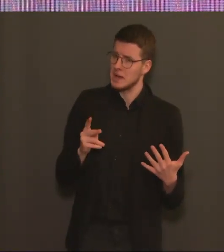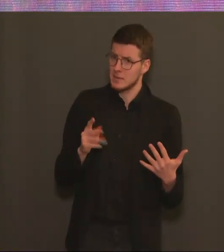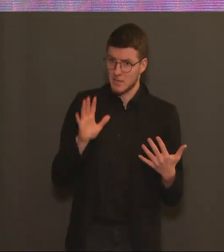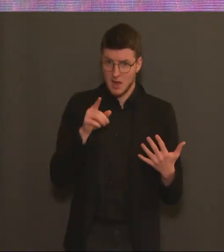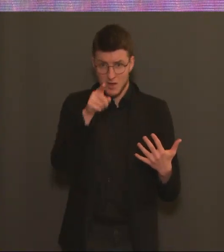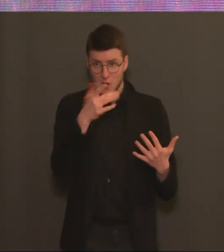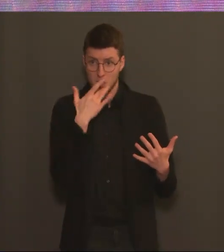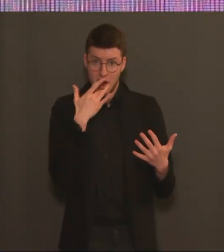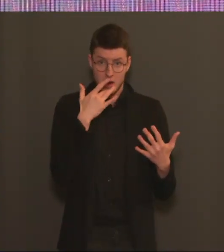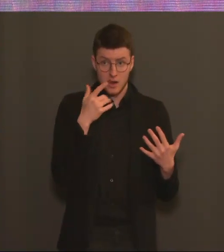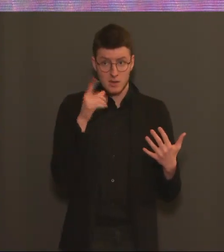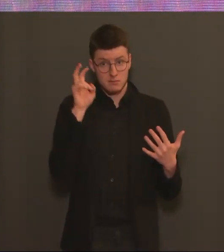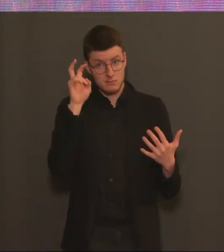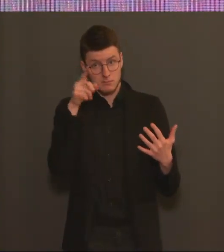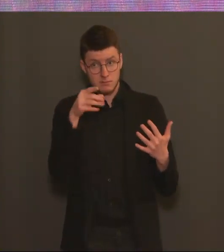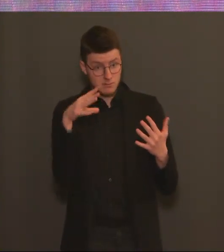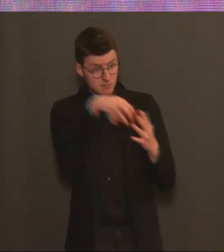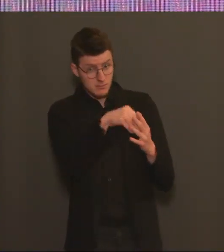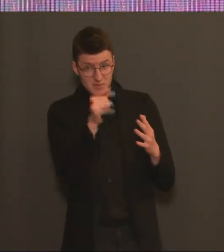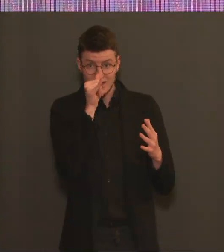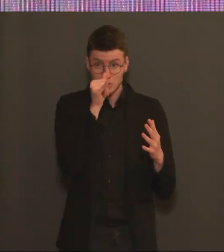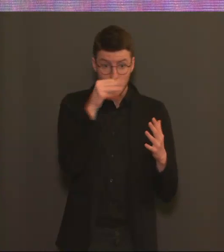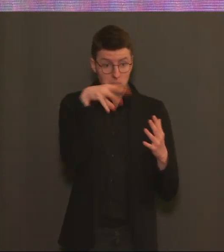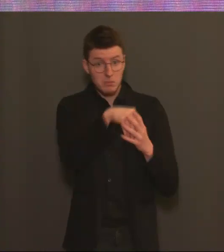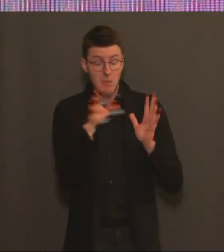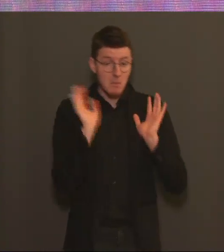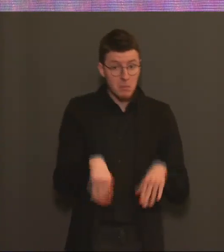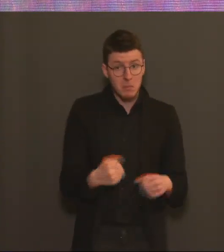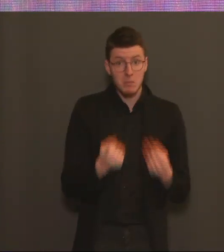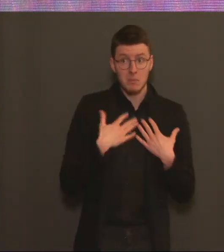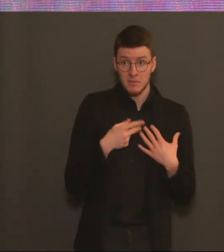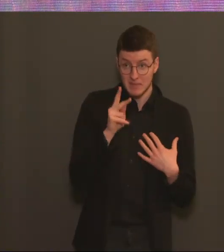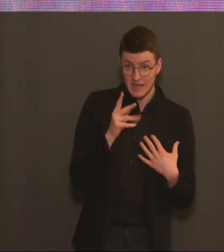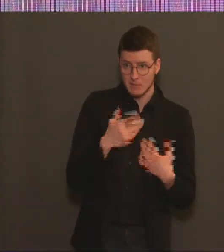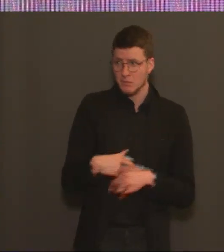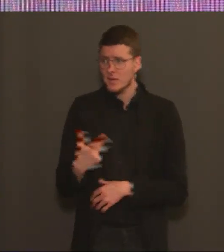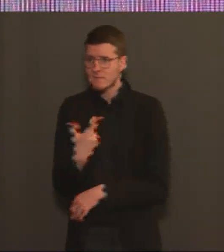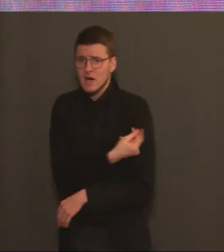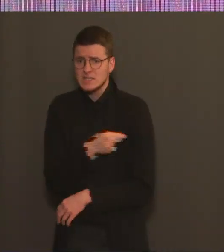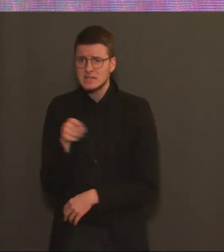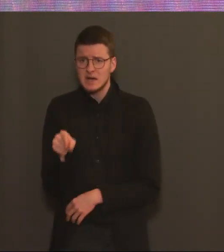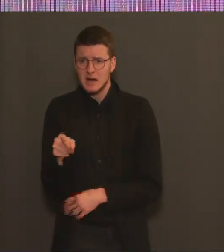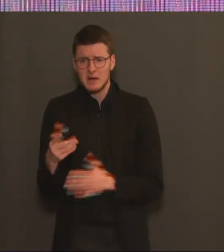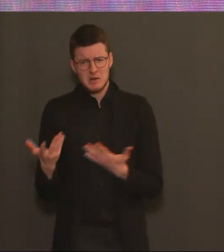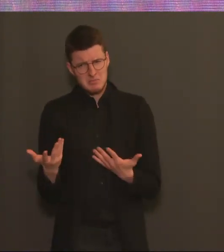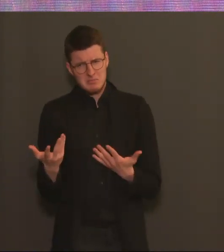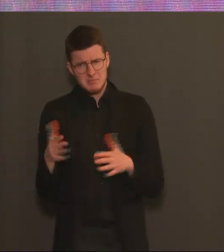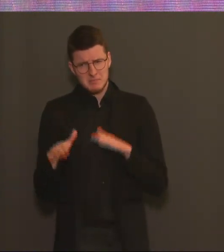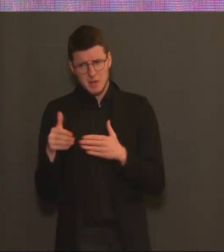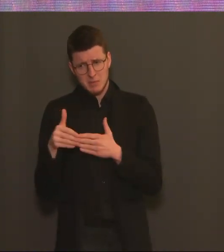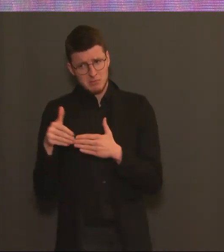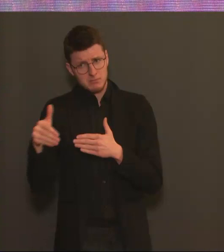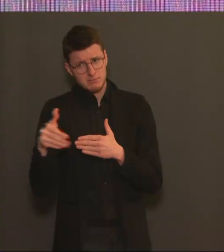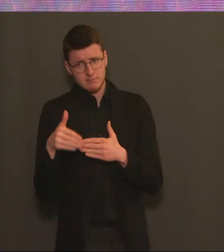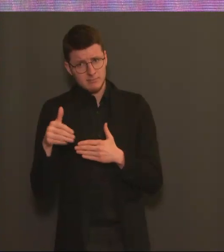deze lotterij? Wie zich niet laat vaccineren, zal heel waarschijnlijk vroeg of laat besmet worden met